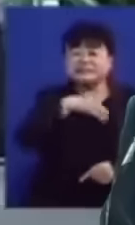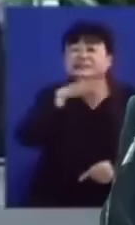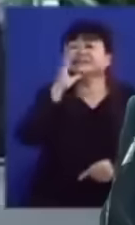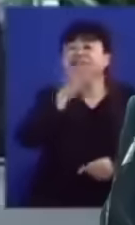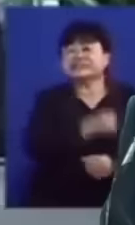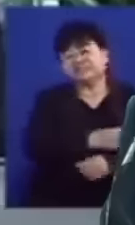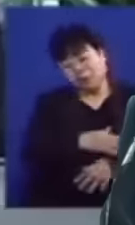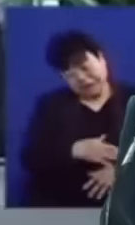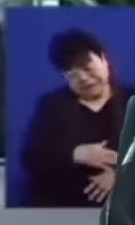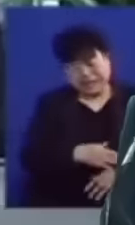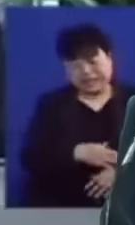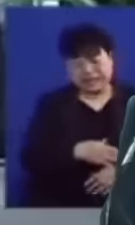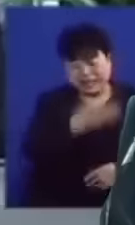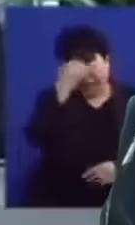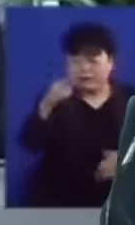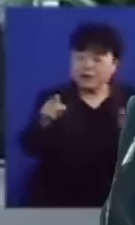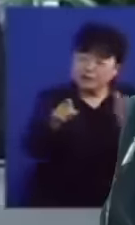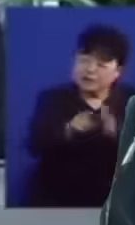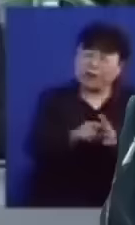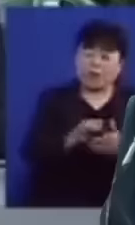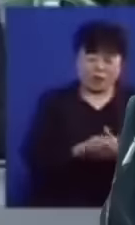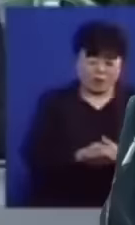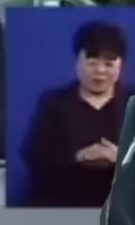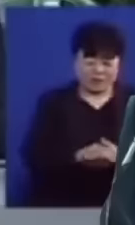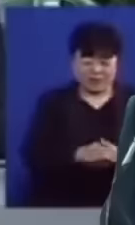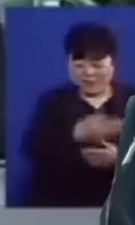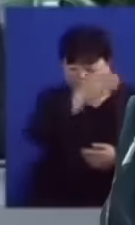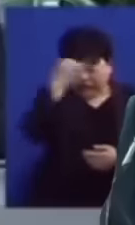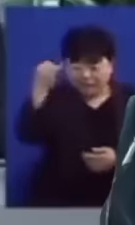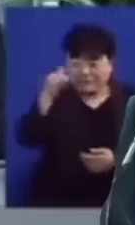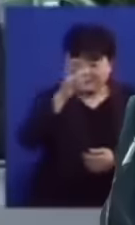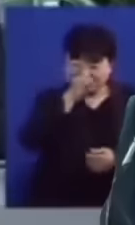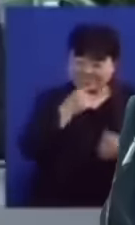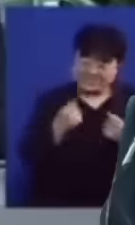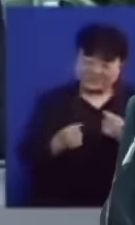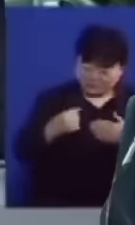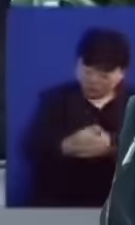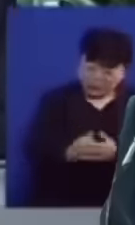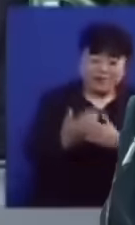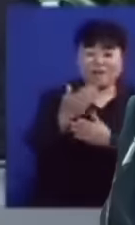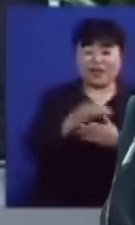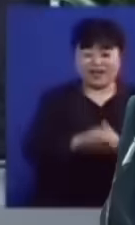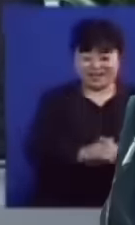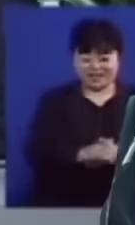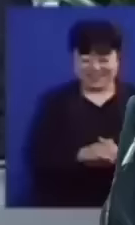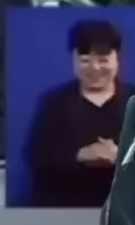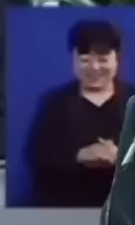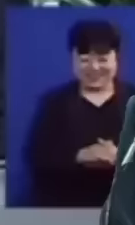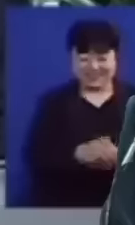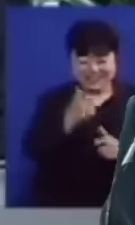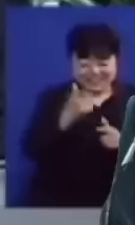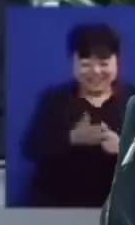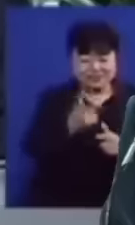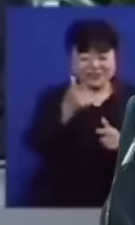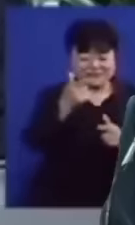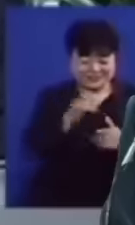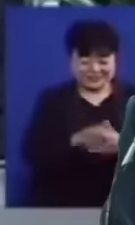더 힘이 없는데 걸음도 더 빠르지 못한데 그 할머니가 있어도 용기 백배한데